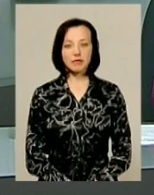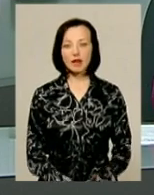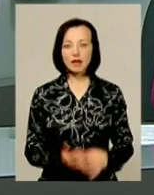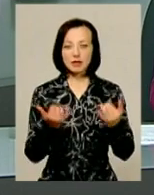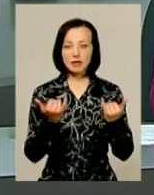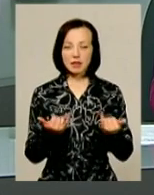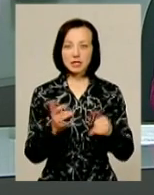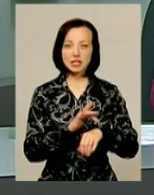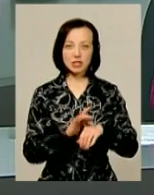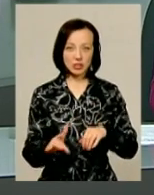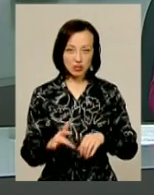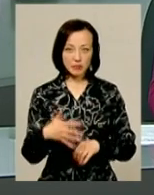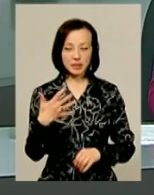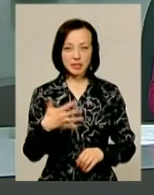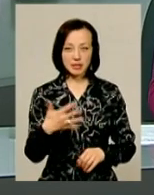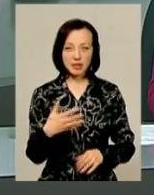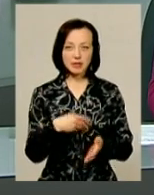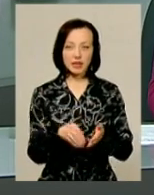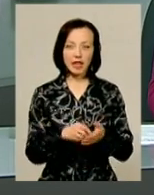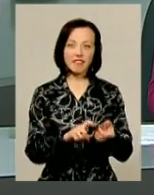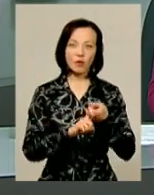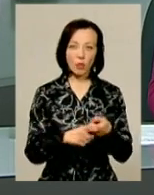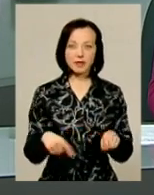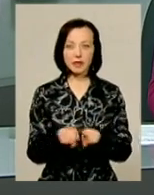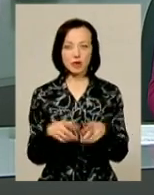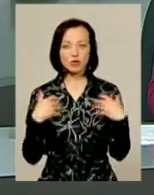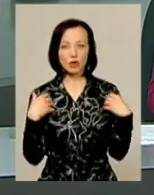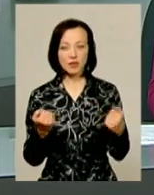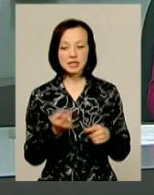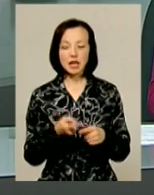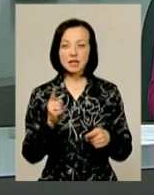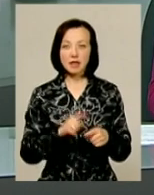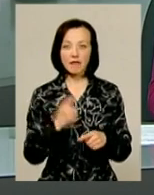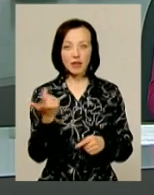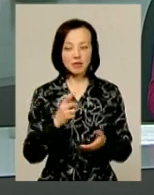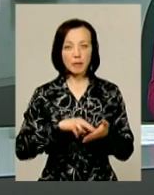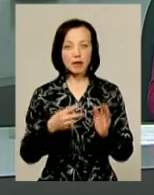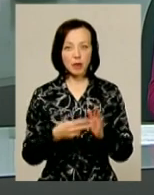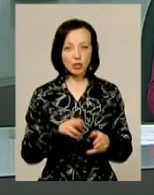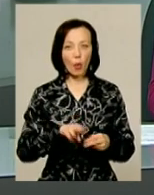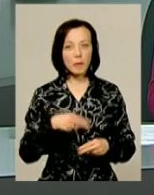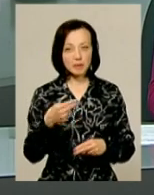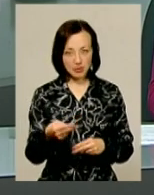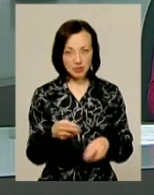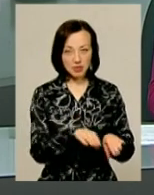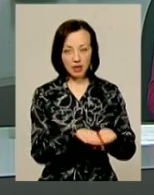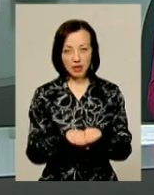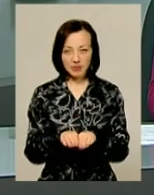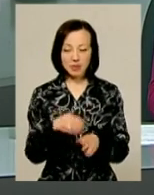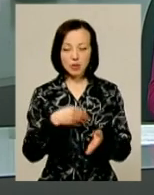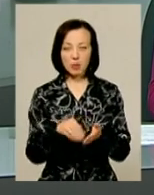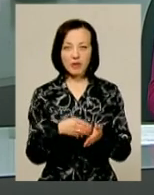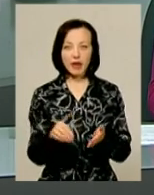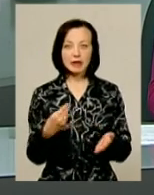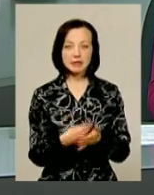Наразі знищено близько півсотні тварин, як інфікованих, так і здорових. За це власникам передбачена компенсація на рівні